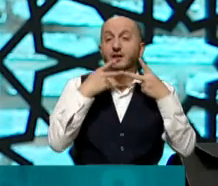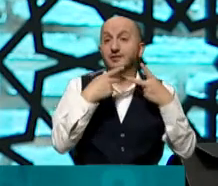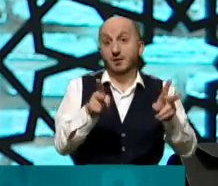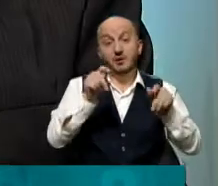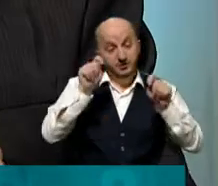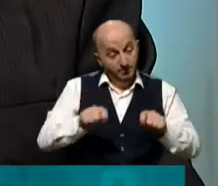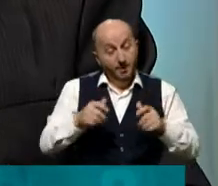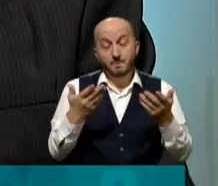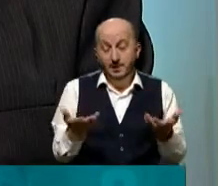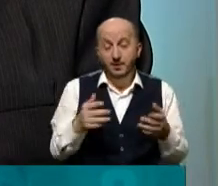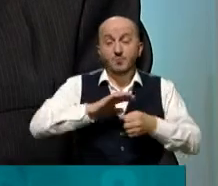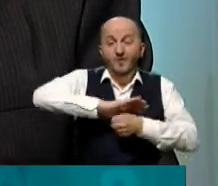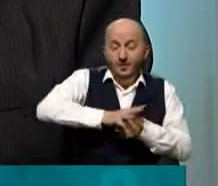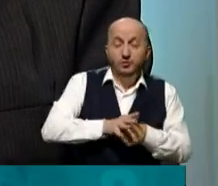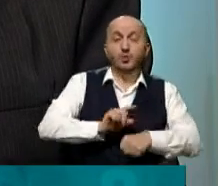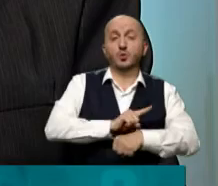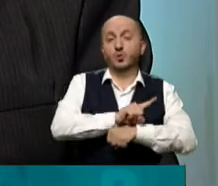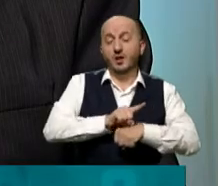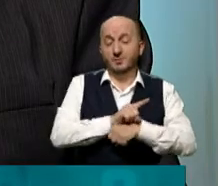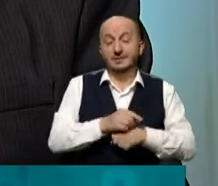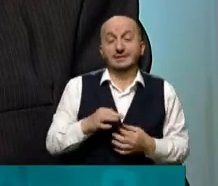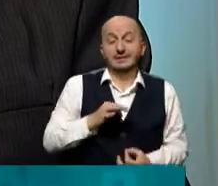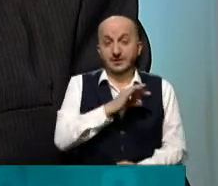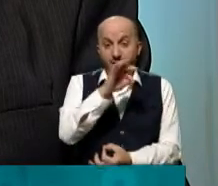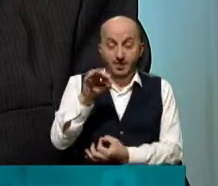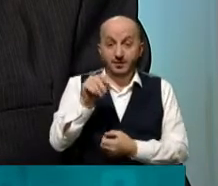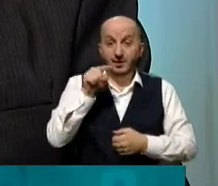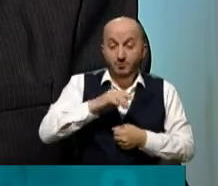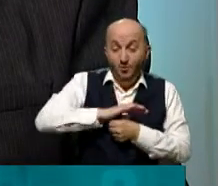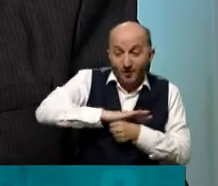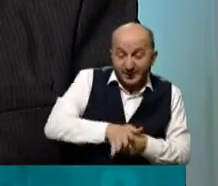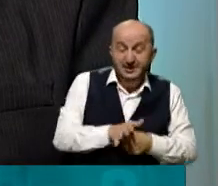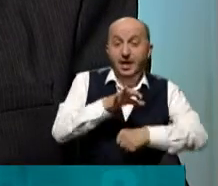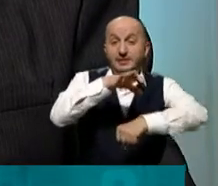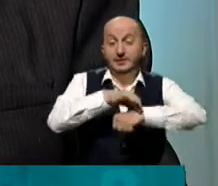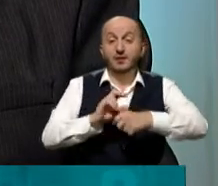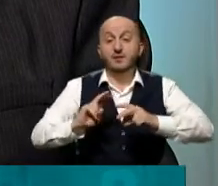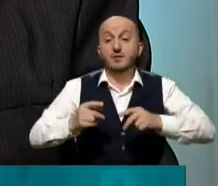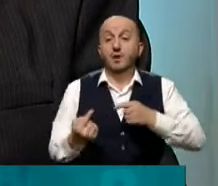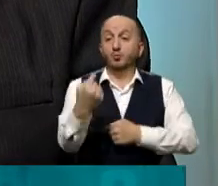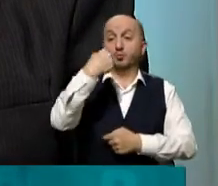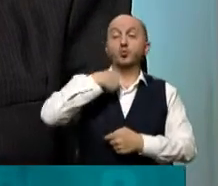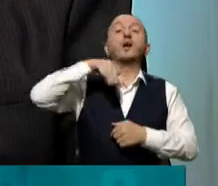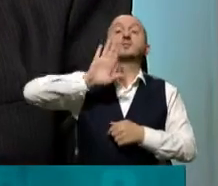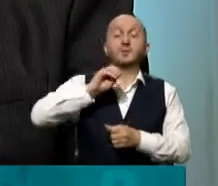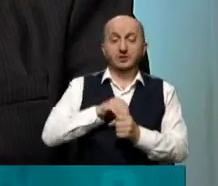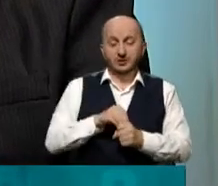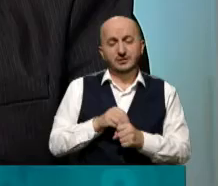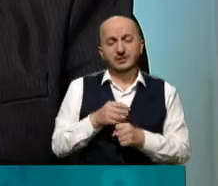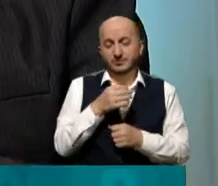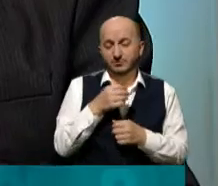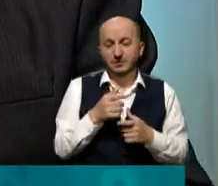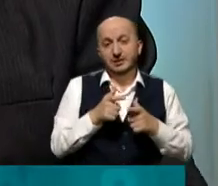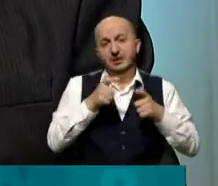kılabilir. Bu salgın döneminde işte insanlara bu salgın, bu hastalık bulaşmaması için böyle biraz daha